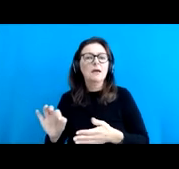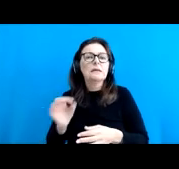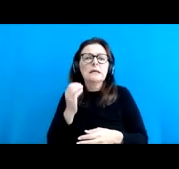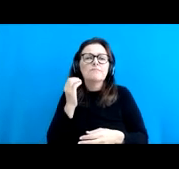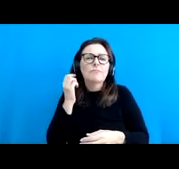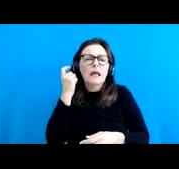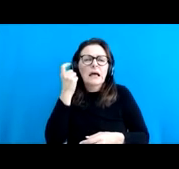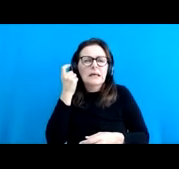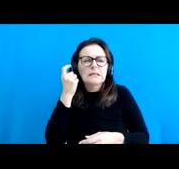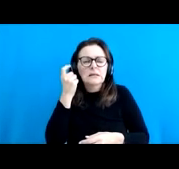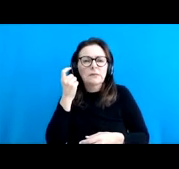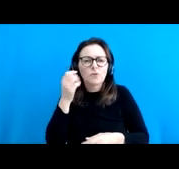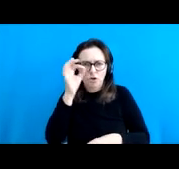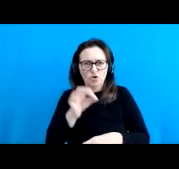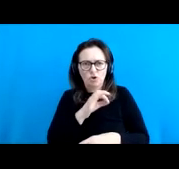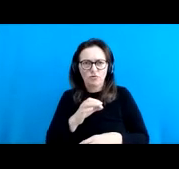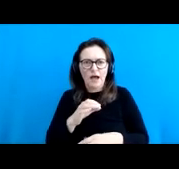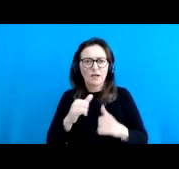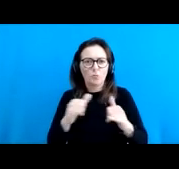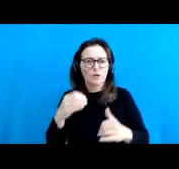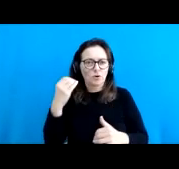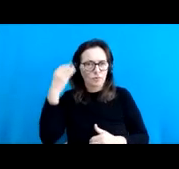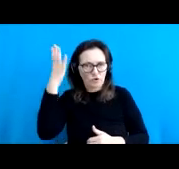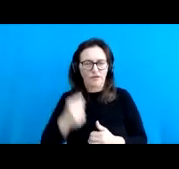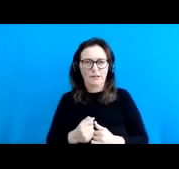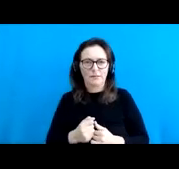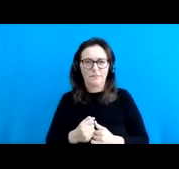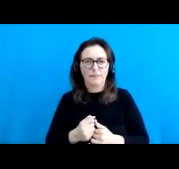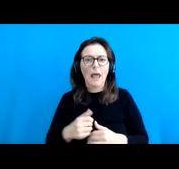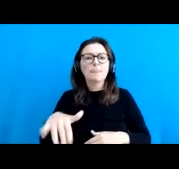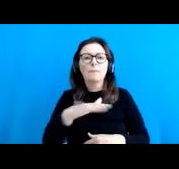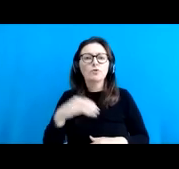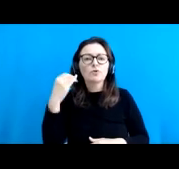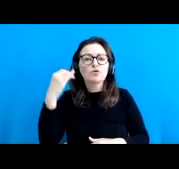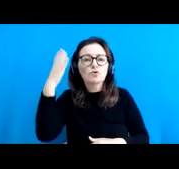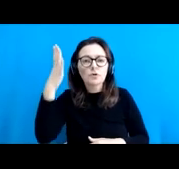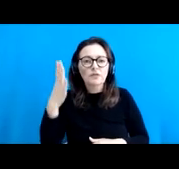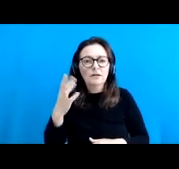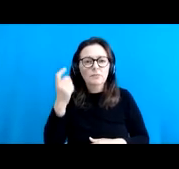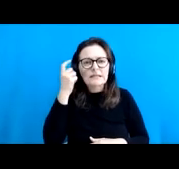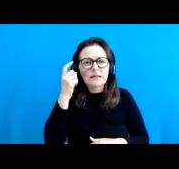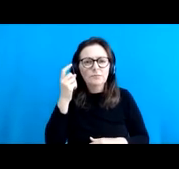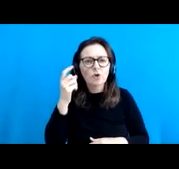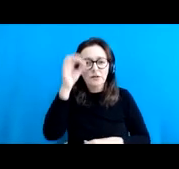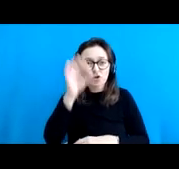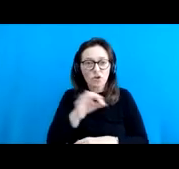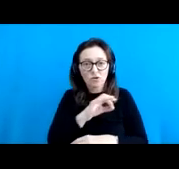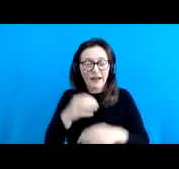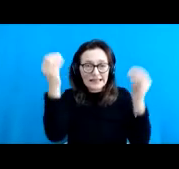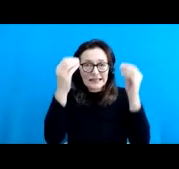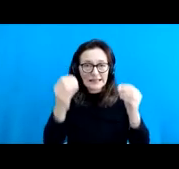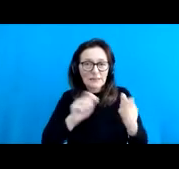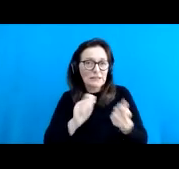načrtovane. Na področju izobraževanja smo v Sloveniji skrbno načrtovanimi sistemskimi spremembami skozi